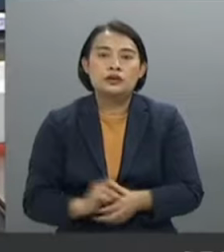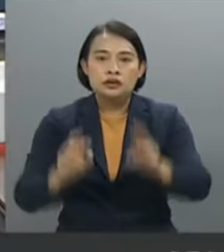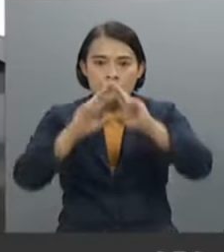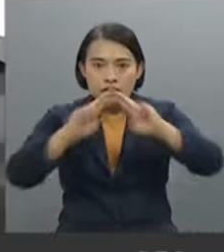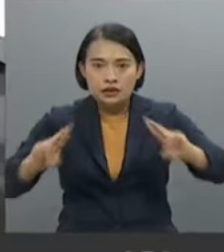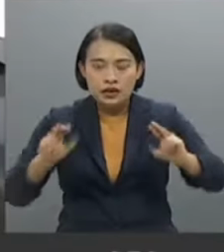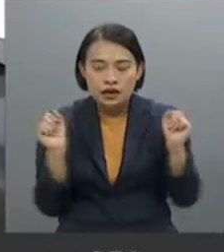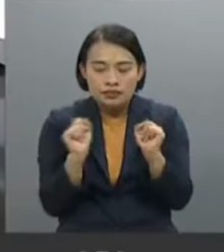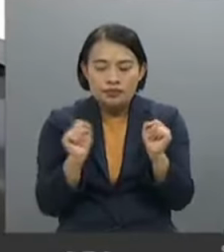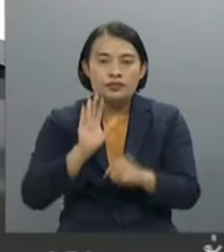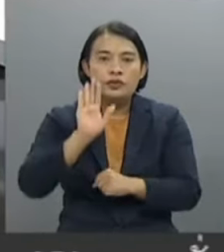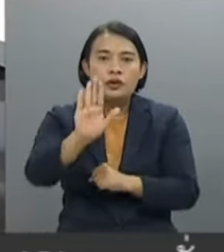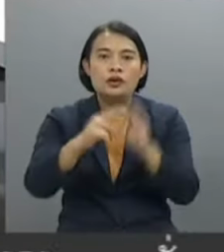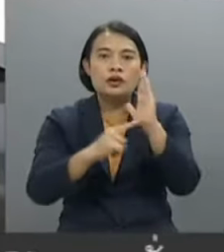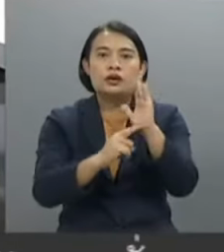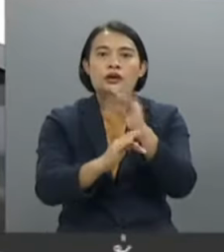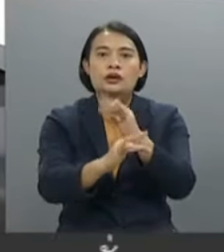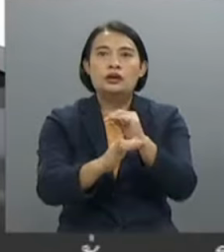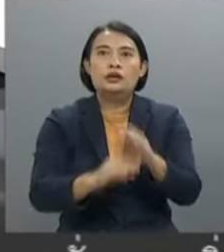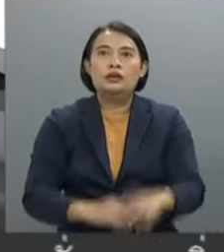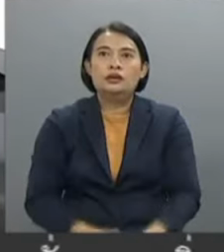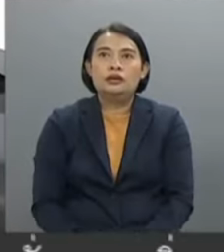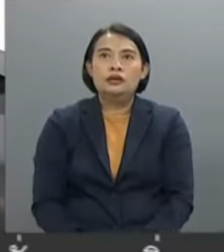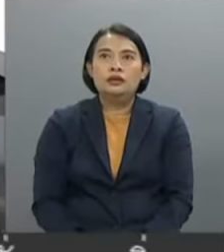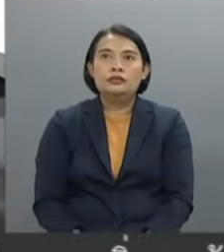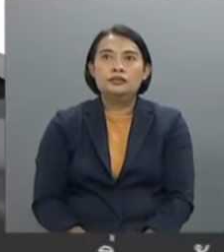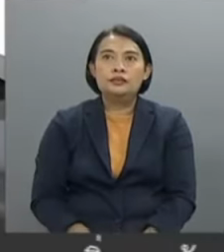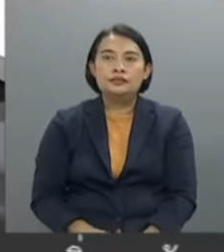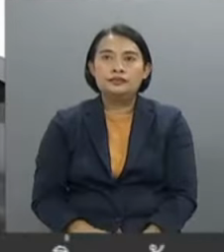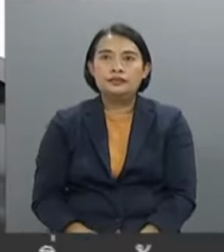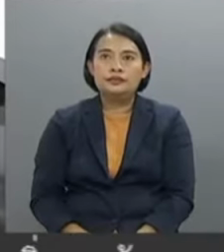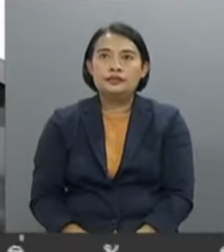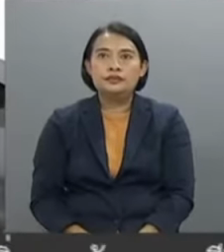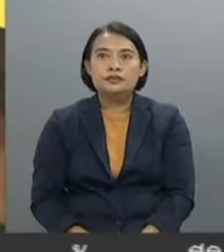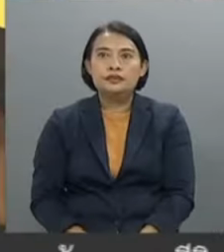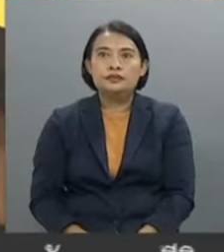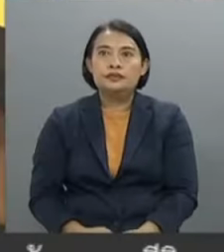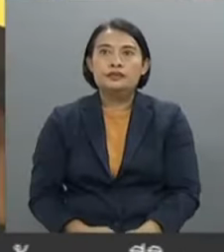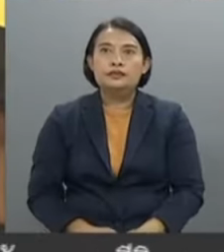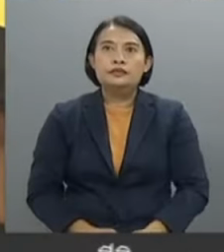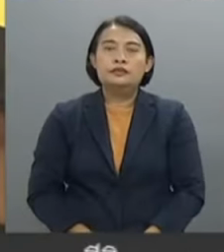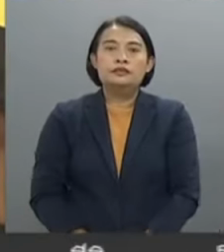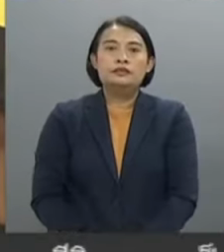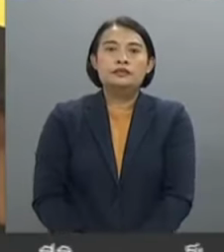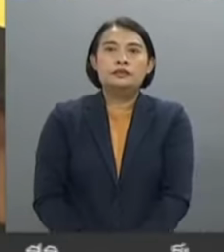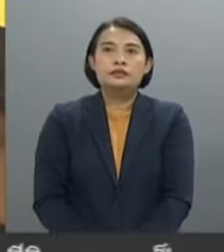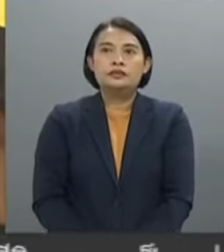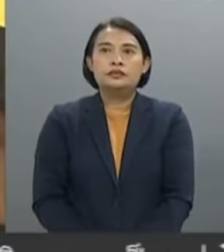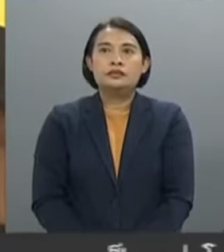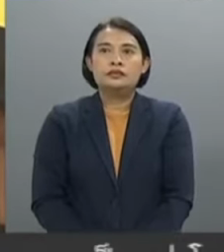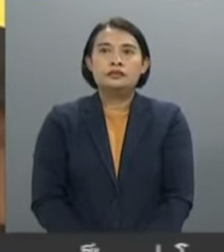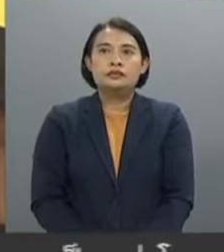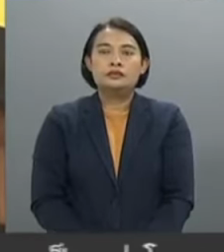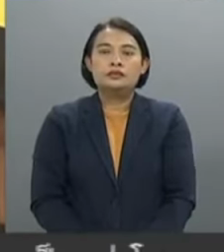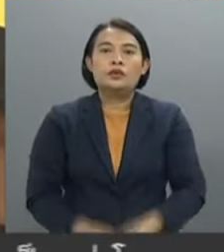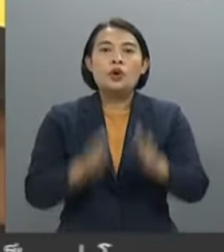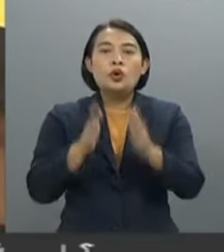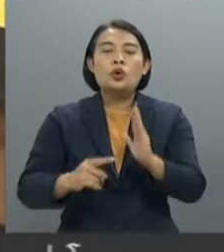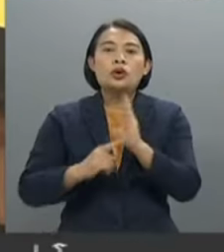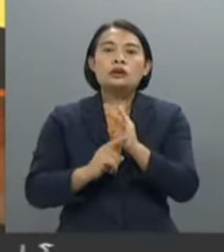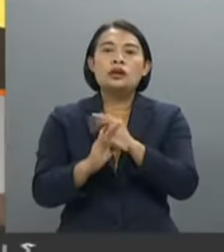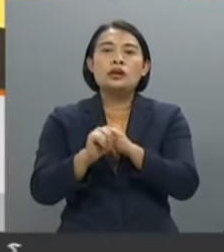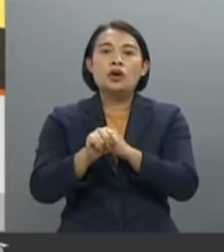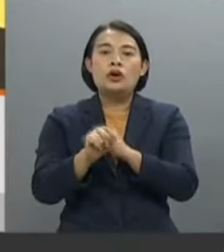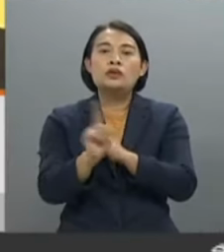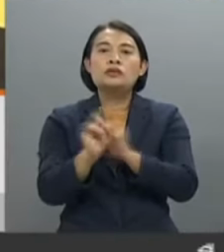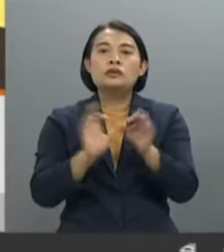องครับเชิญครับ คุณอนุชาคุณจิรชตาค่ะเรียกว่าเป็นความตื่นตัวของคนระยองนะคะที่ออกมาร่วมแสดง